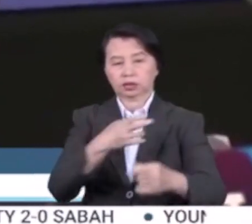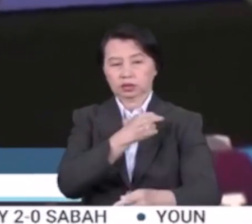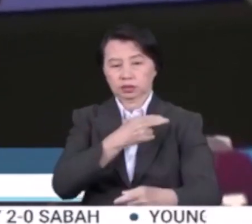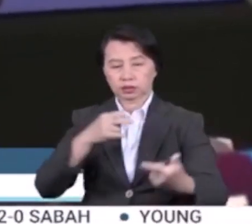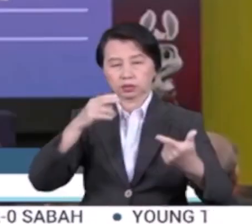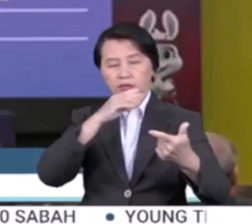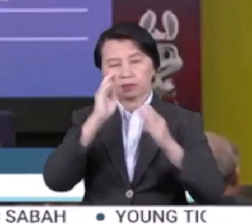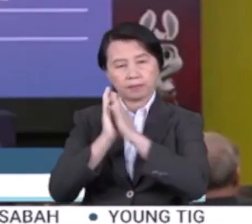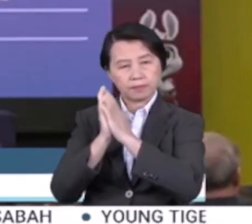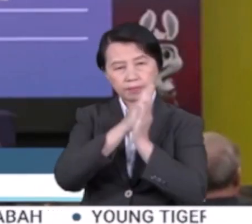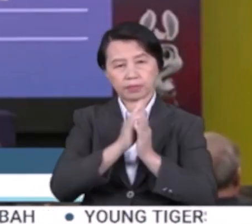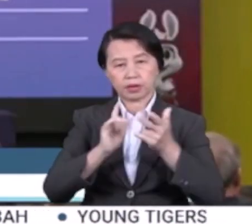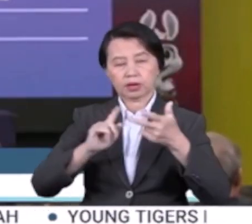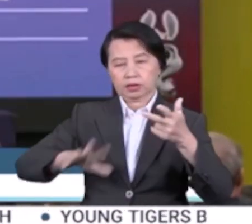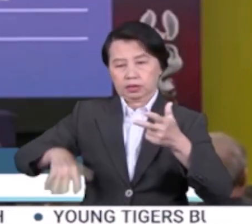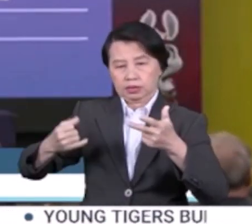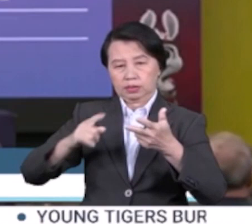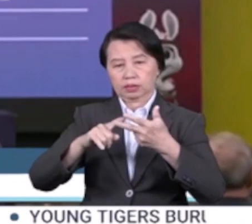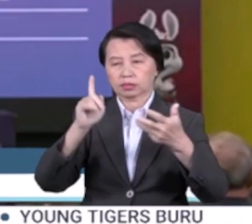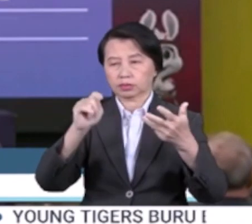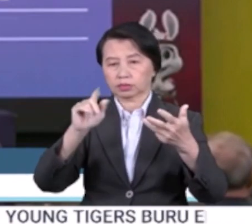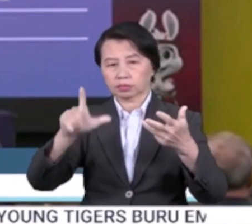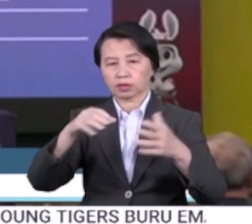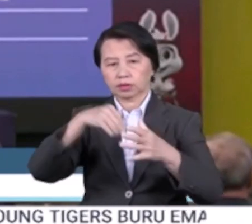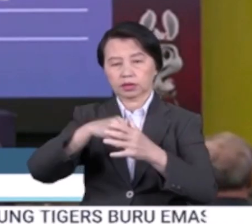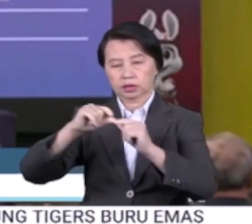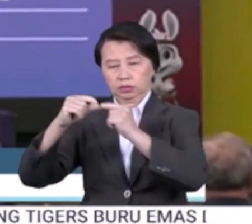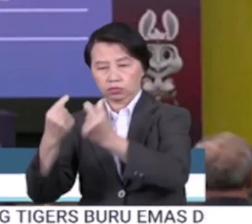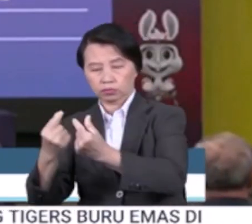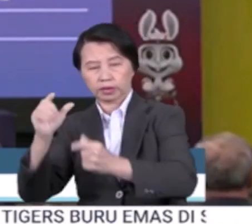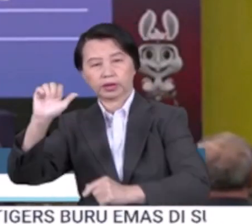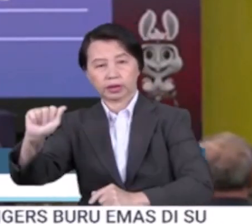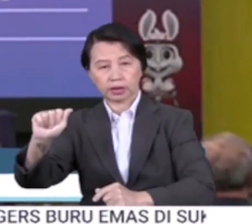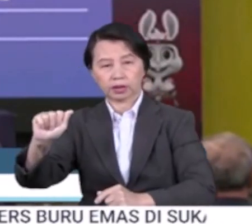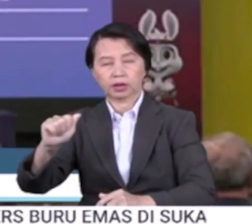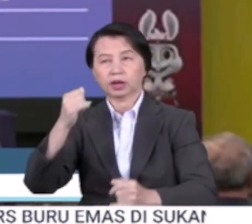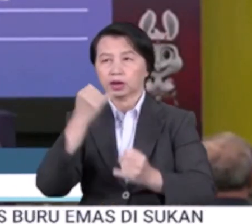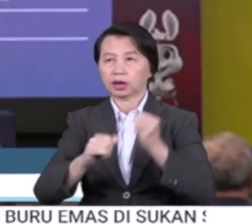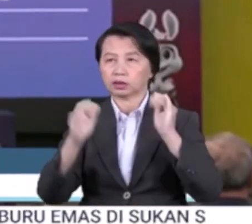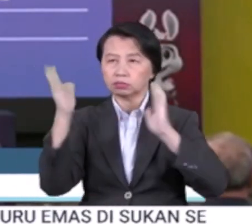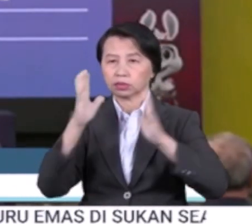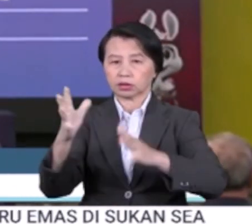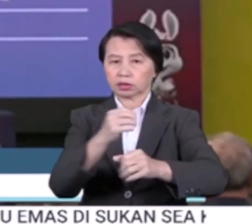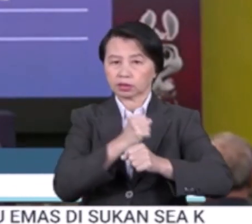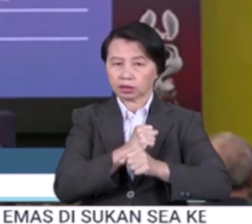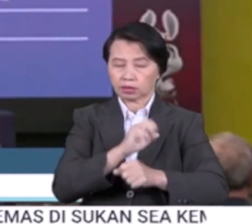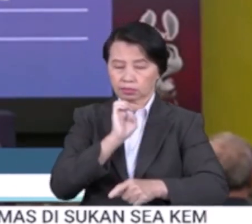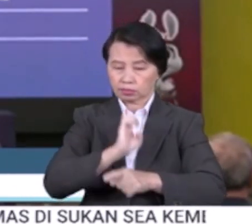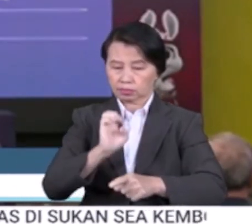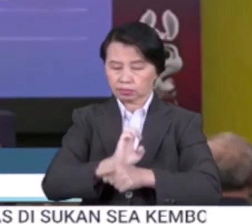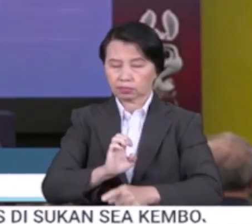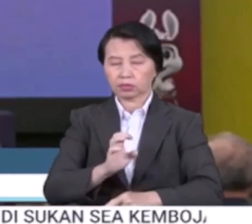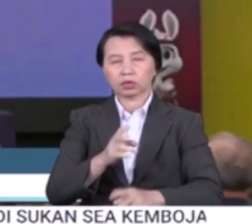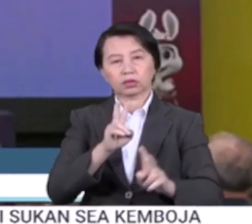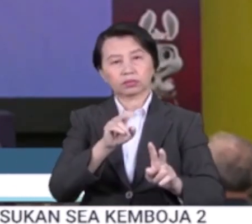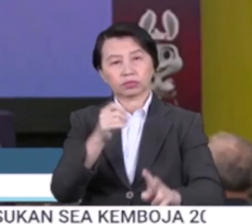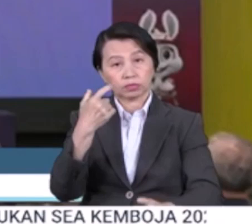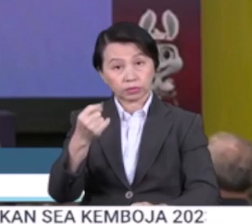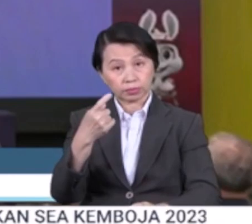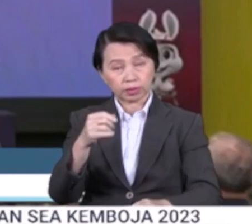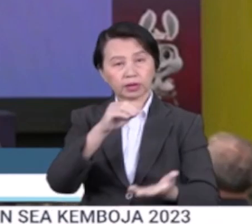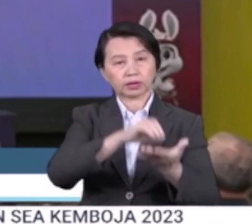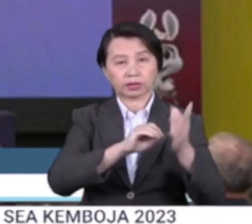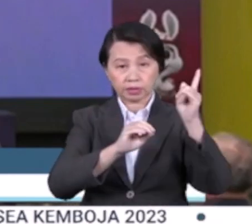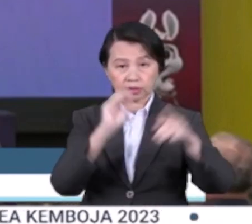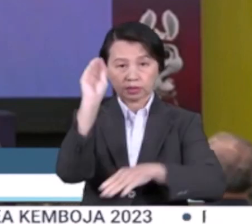Myanmar Kamboja Filipina dan Timor Leste diundi dalam kumpulan e kali terakhir Indonesia merangkul emas adalah semasa edisi 2011 di Jakarta